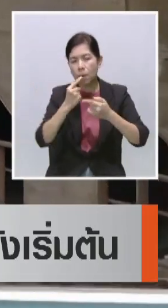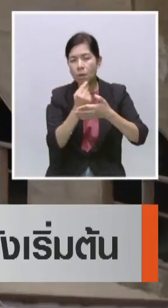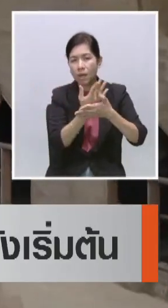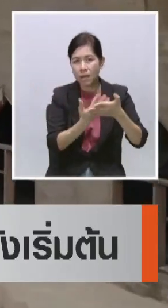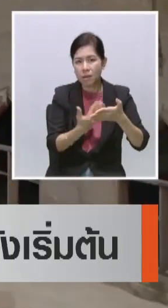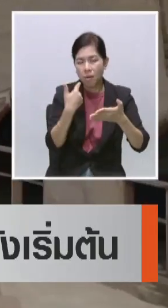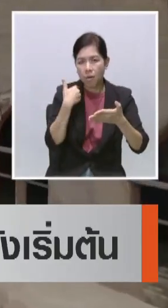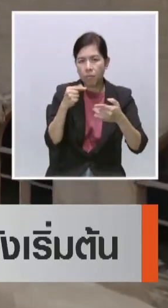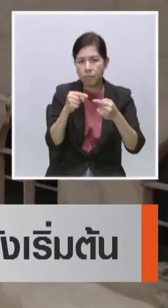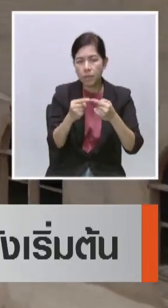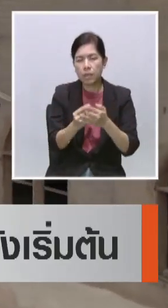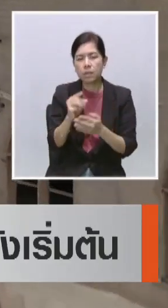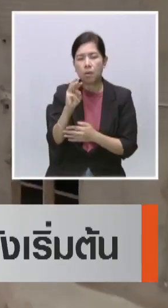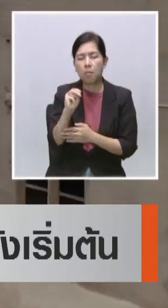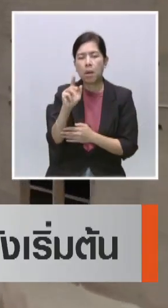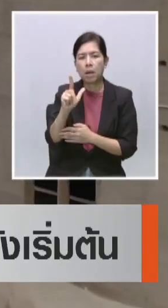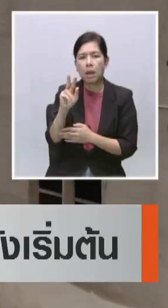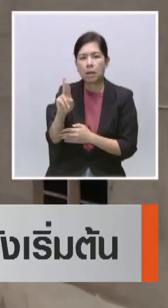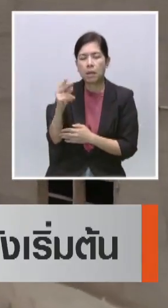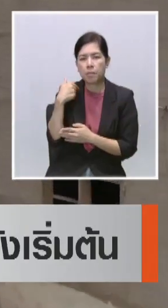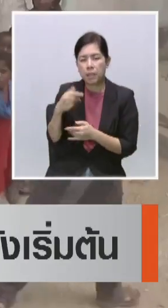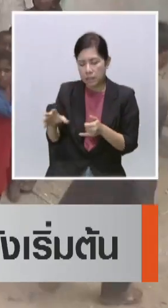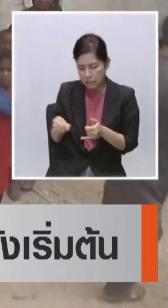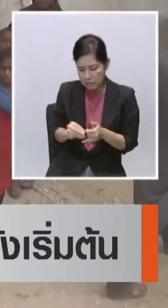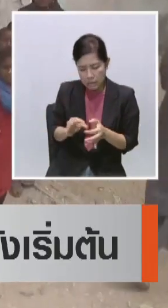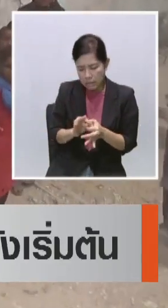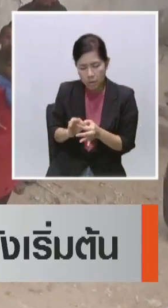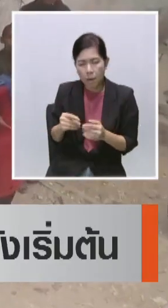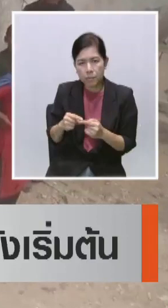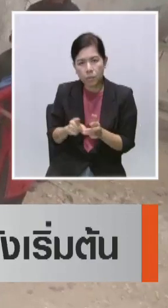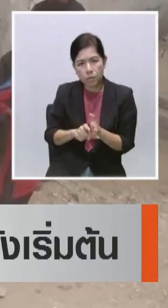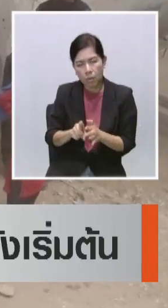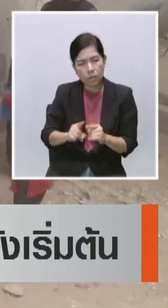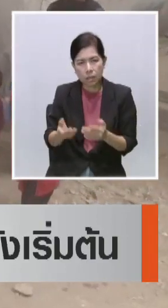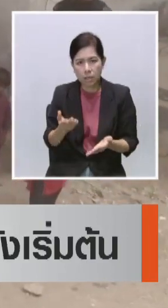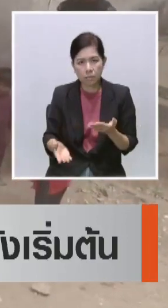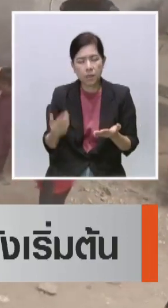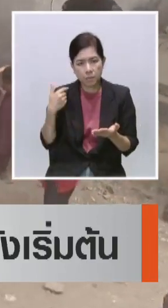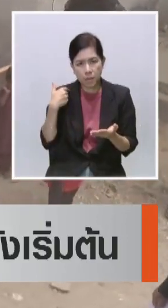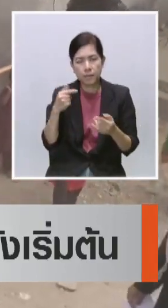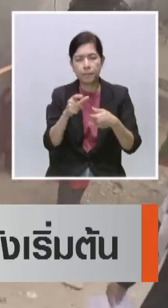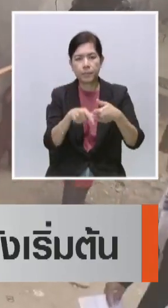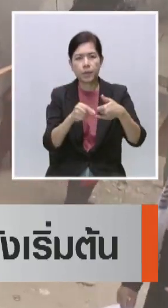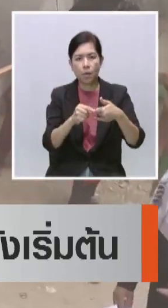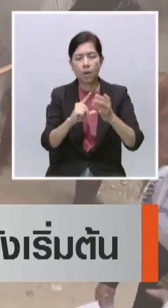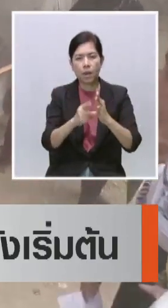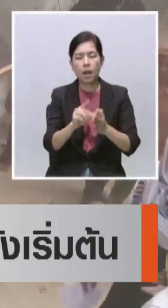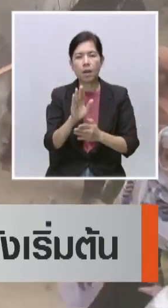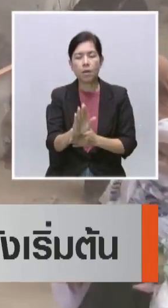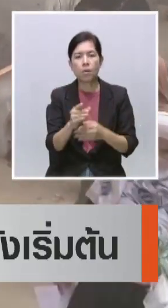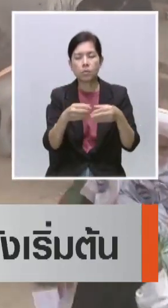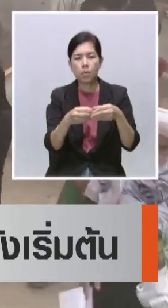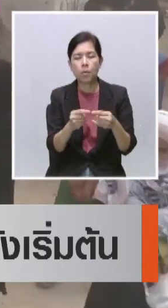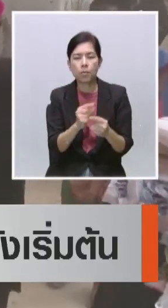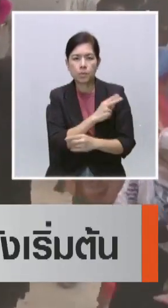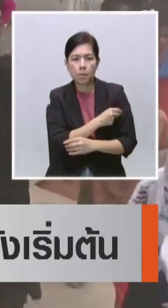ในกระเพาะอาหารอย่างรุนแรงสูงมากขึ้นทุกๆวันด้วยค่ะนายแพทย์อับดุลกาฟูโชโรเลขาธิการสมาคมแพทย์ปากีสถ